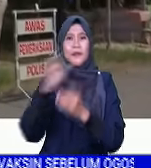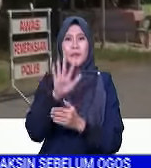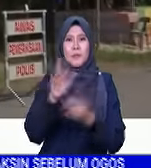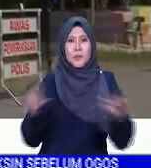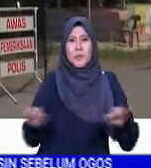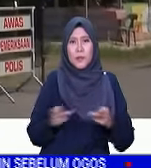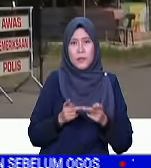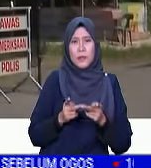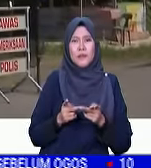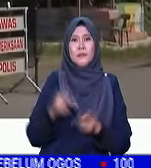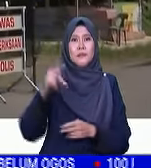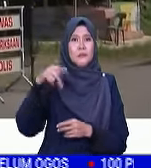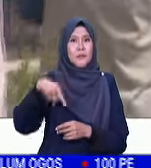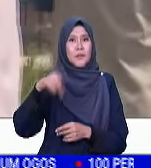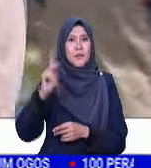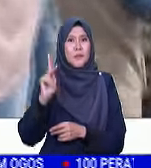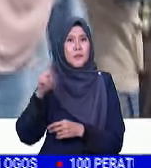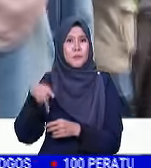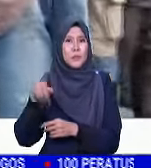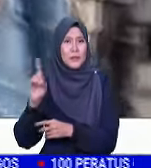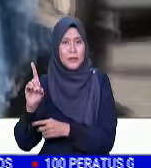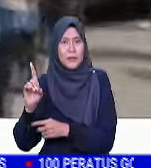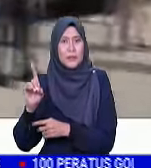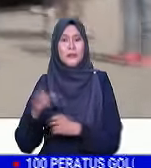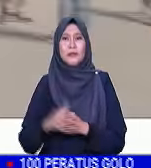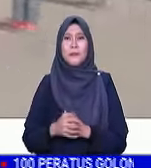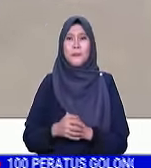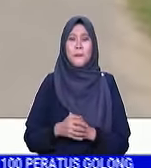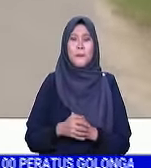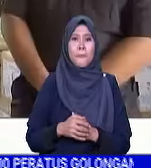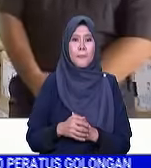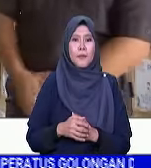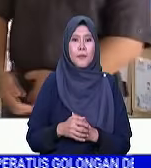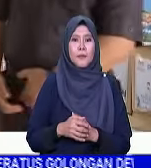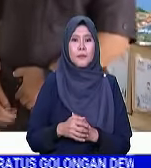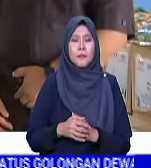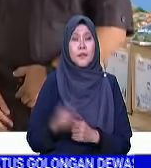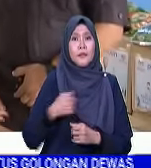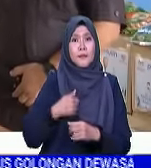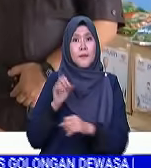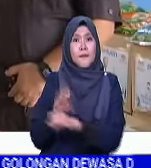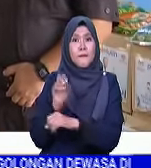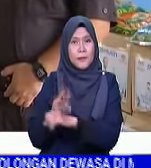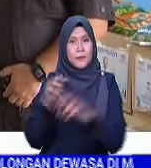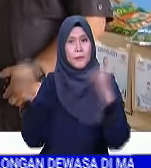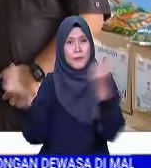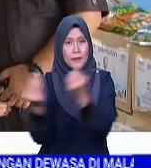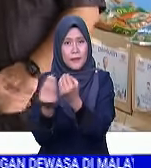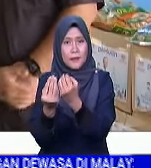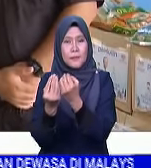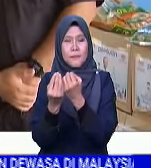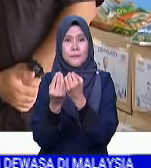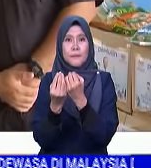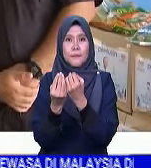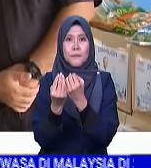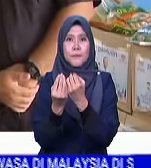kawasan dikenakan Perintah Kawalan Pergerakan Diperketatkan, PKPD. Saya advise kepada masyarakat, okay,